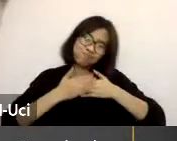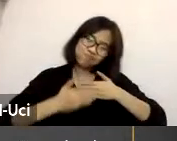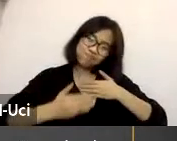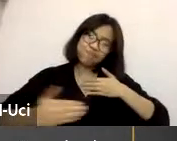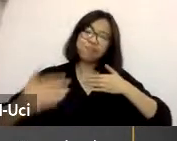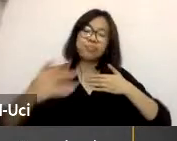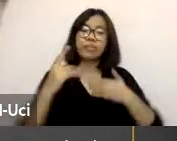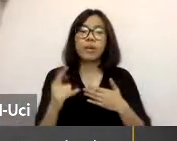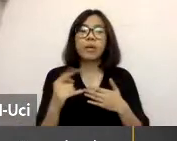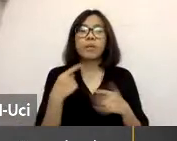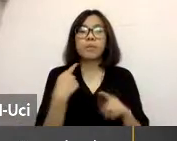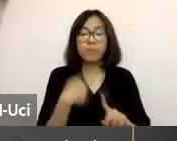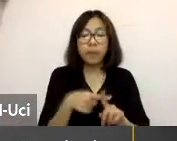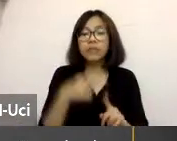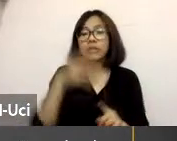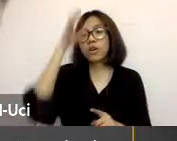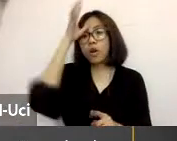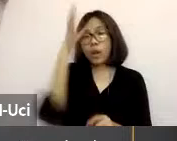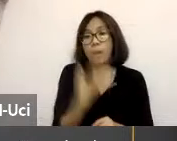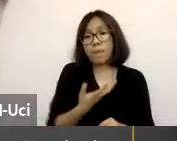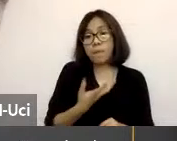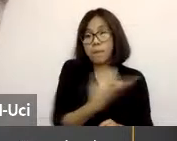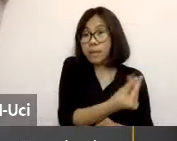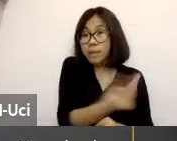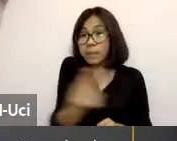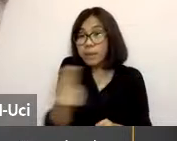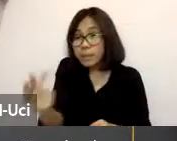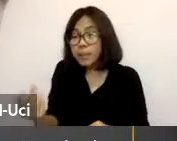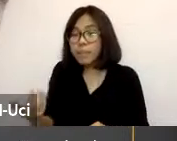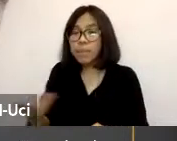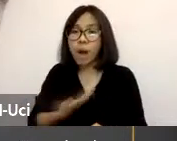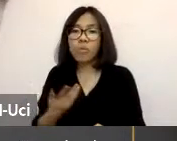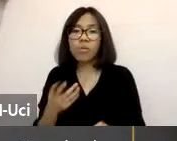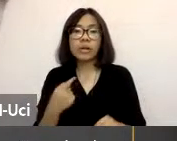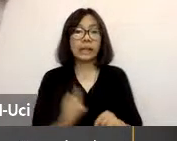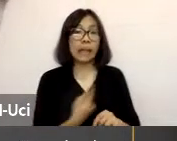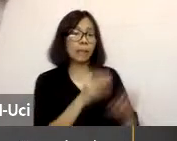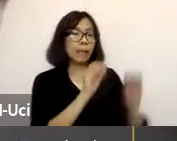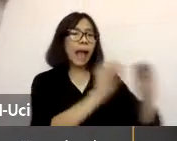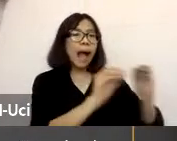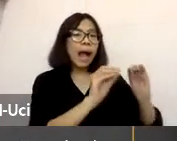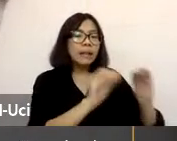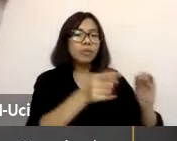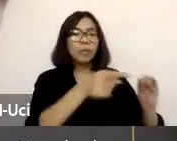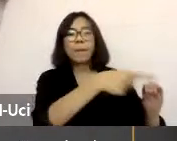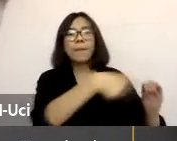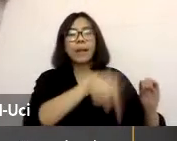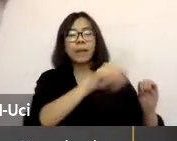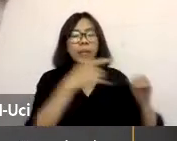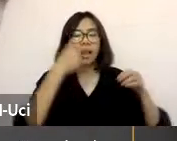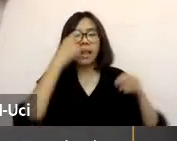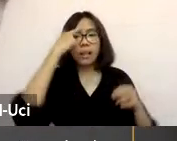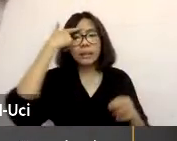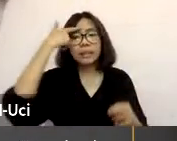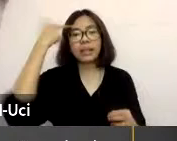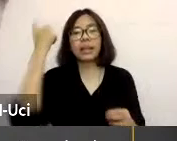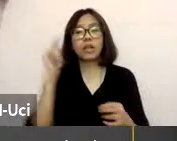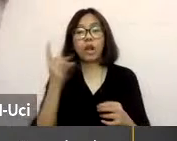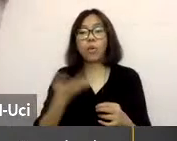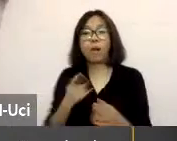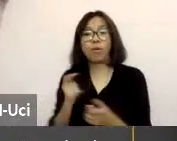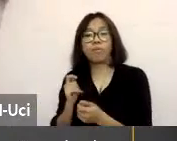edukasi kepada konsumen untuk lebih cerdas dan lebih memperhatikan klausul-klausul di dalam mereka melakukan